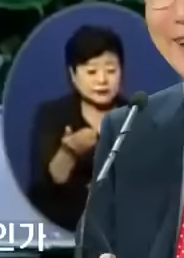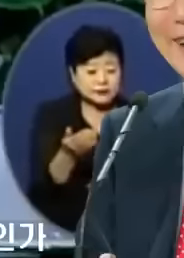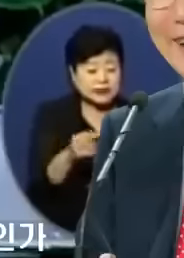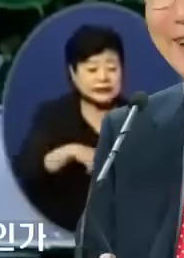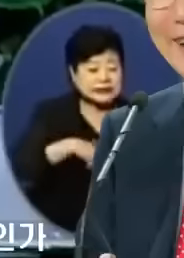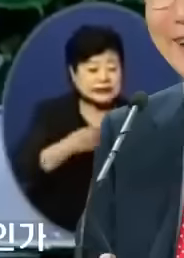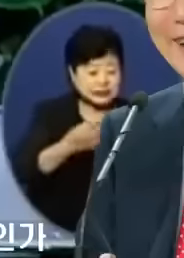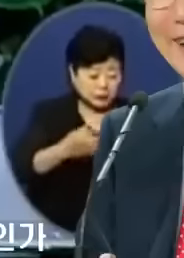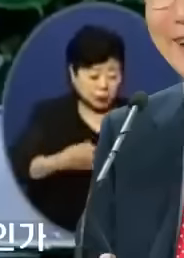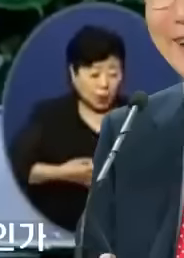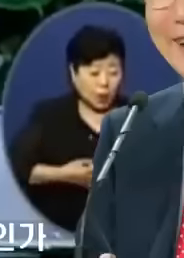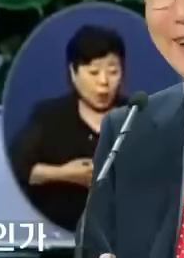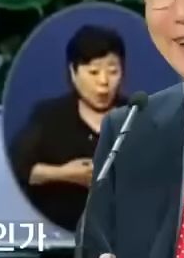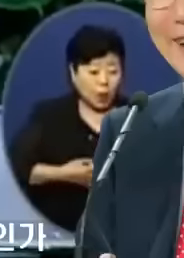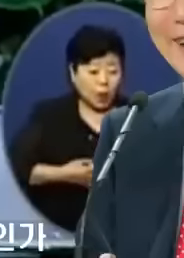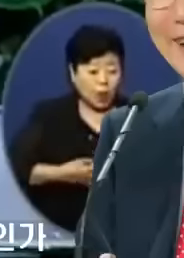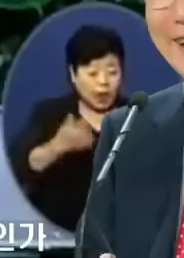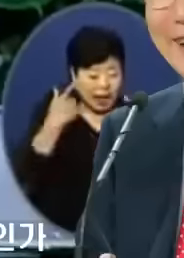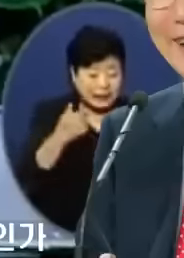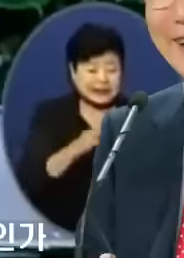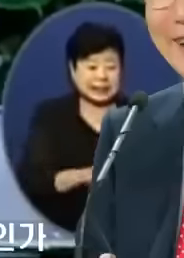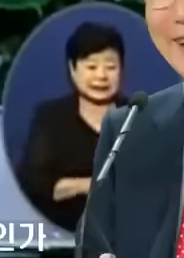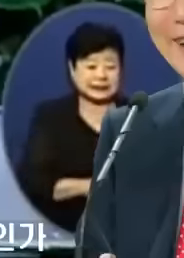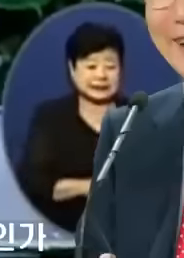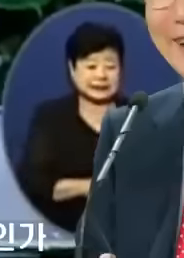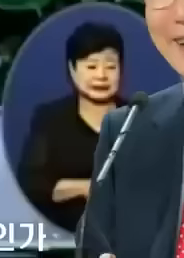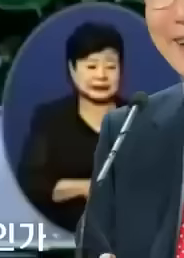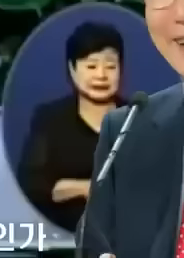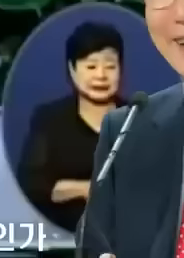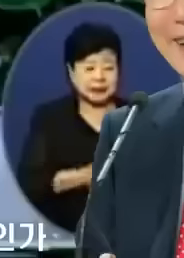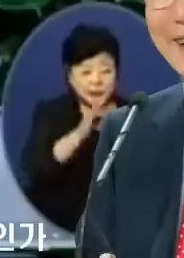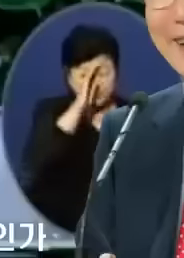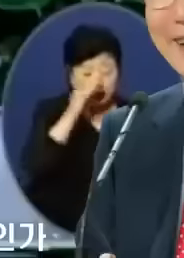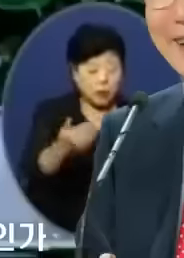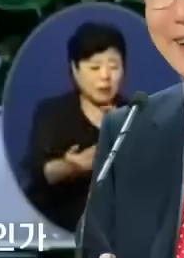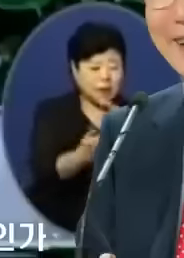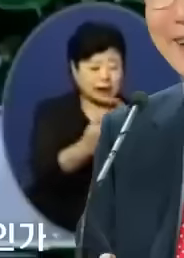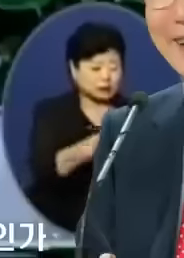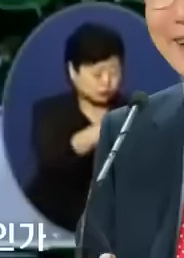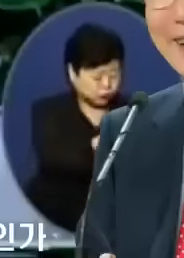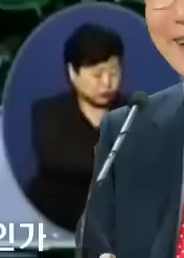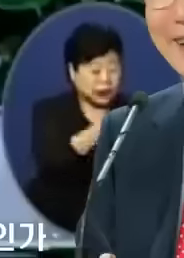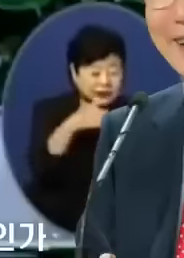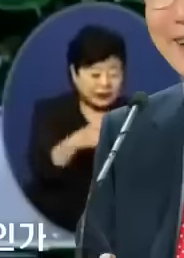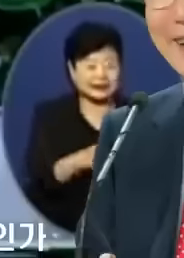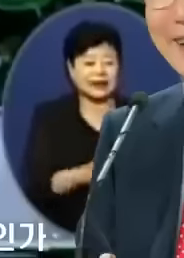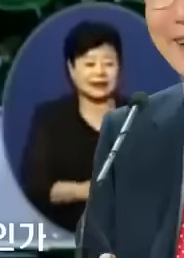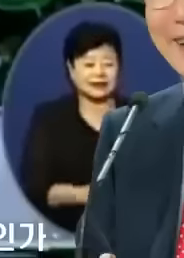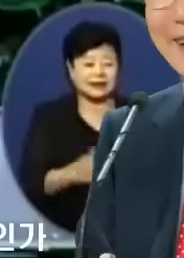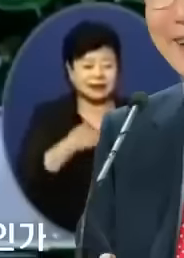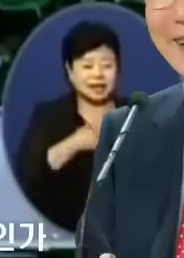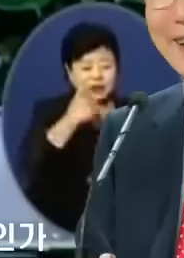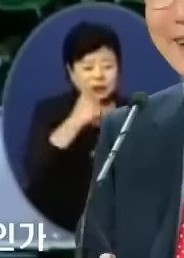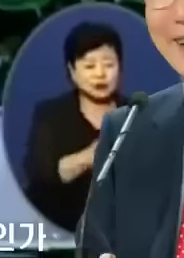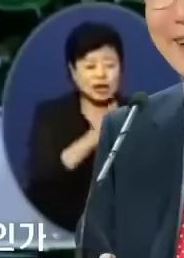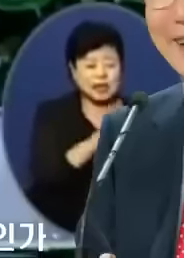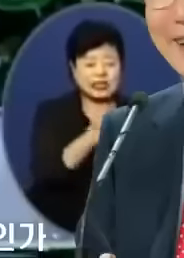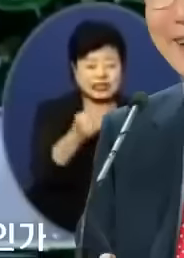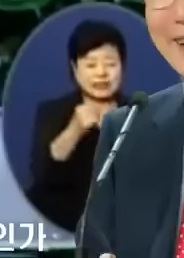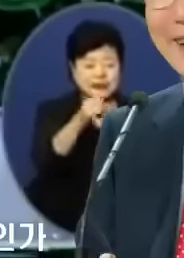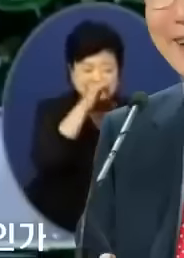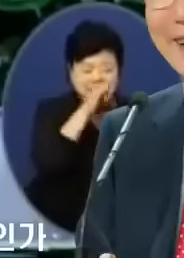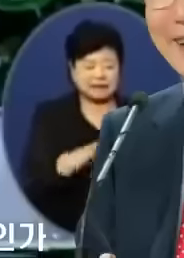여러분 자신을 보고 언제나 이 면역을 생각하고 입으로 고백을 하십시오. 나는 죄를 이기는